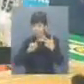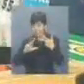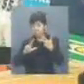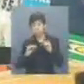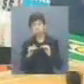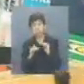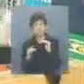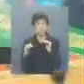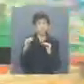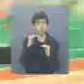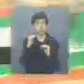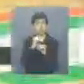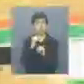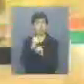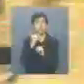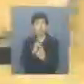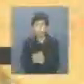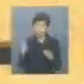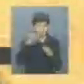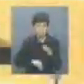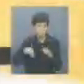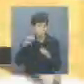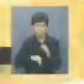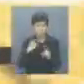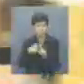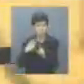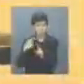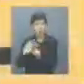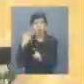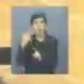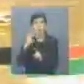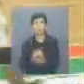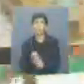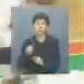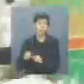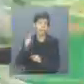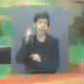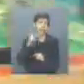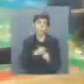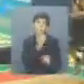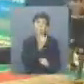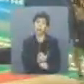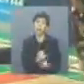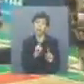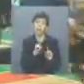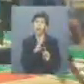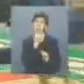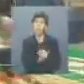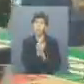ยการบุกใต้แป้นสลับกับชุดไกล3คะแนนจบเกมนะคะทีมช้างไทยแลนด์สแลมเมอร์แพ้เป็นนัดที่5ด้วยคะแน